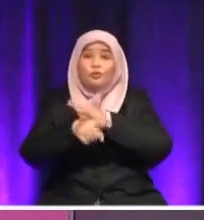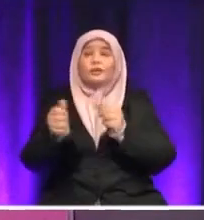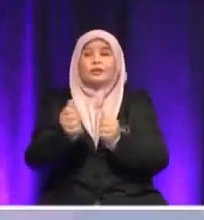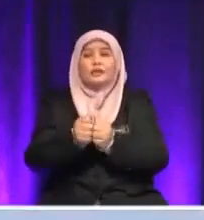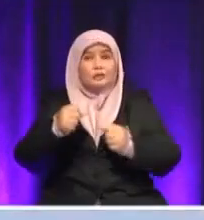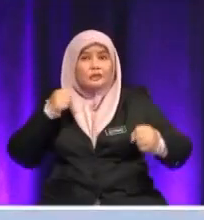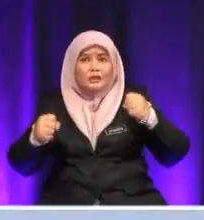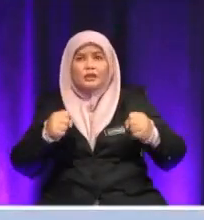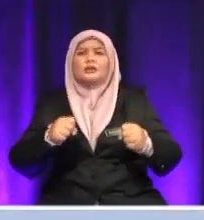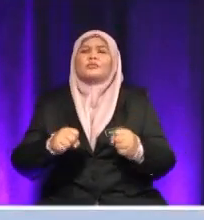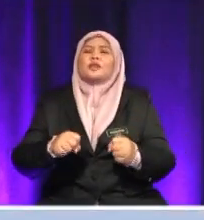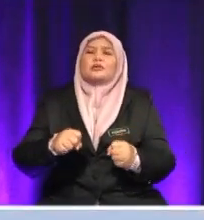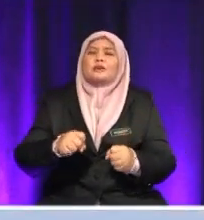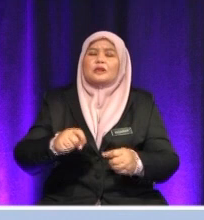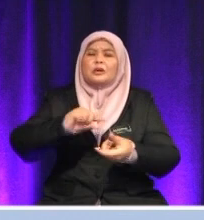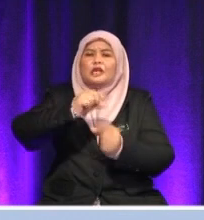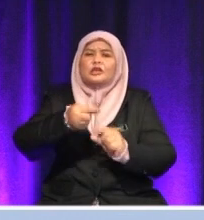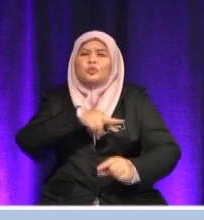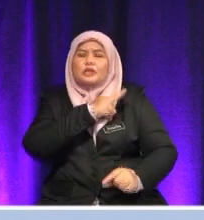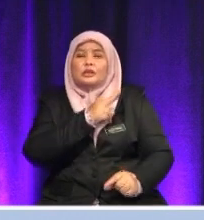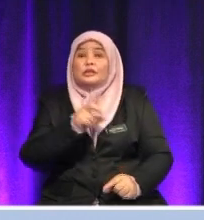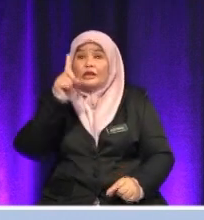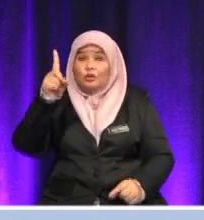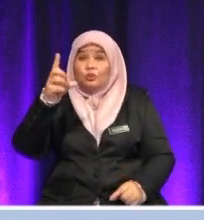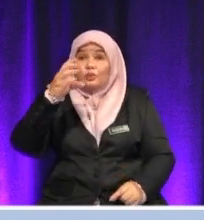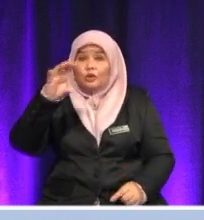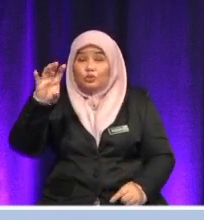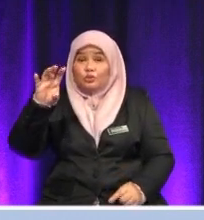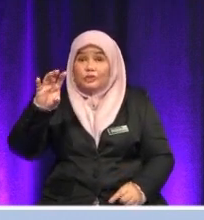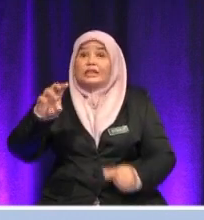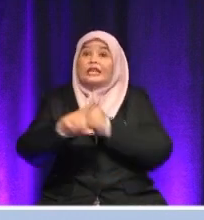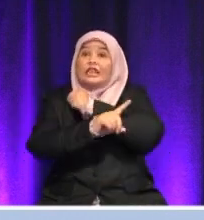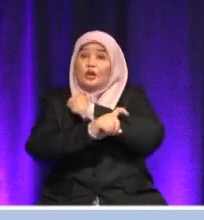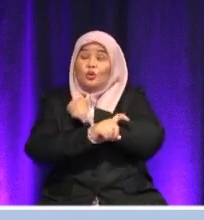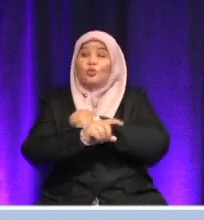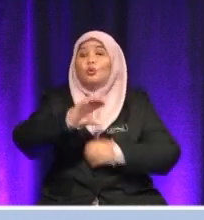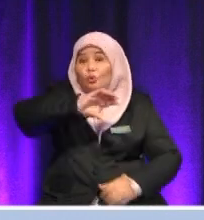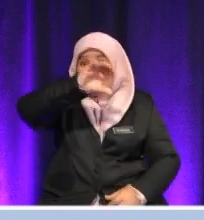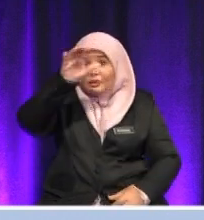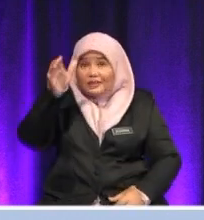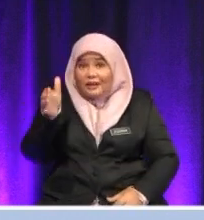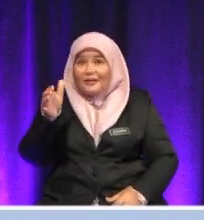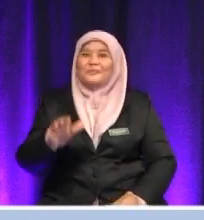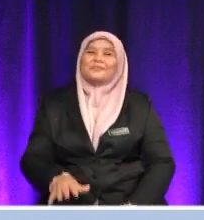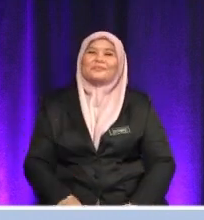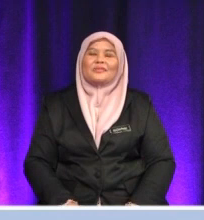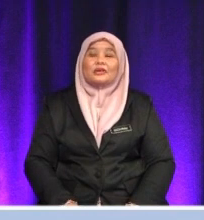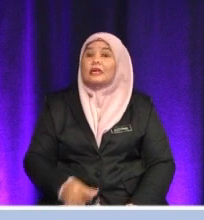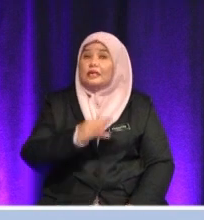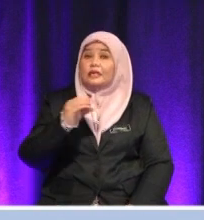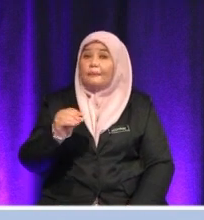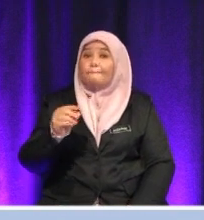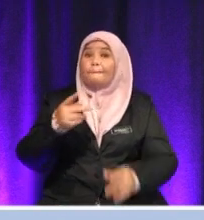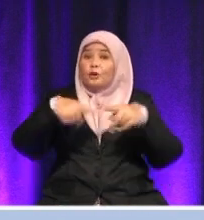sengaja, ganti rugi dia, Hakim, 100 ekor unta. Banyak tu, 100 ekor unta. Dan dia